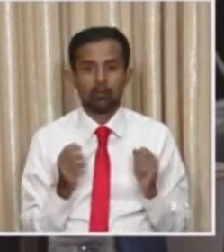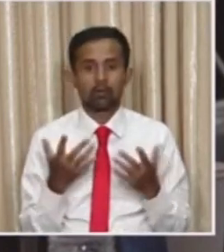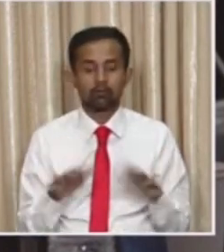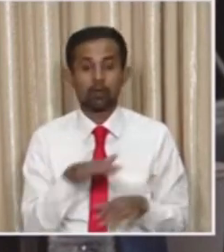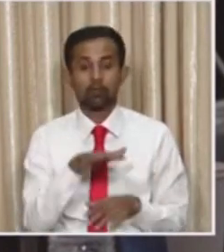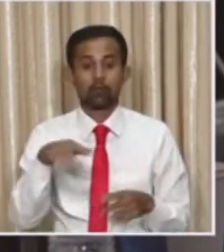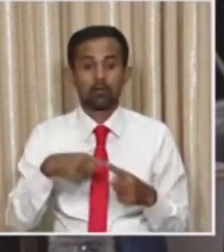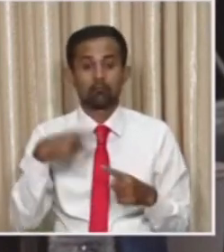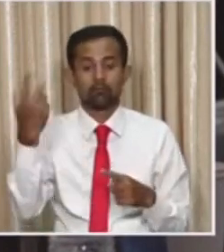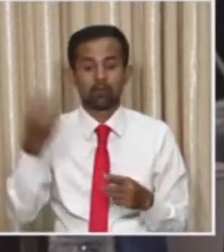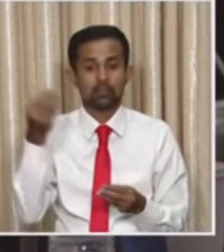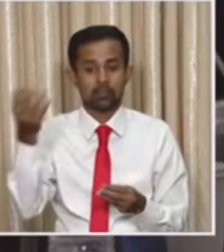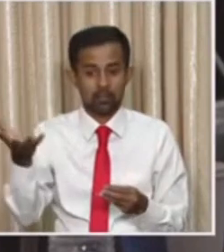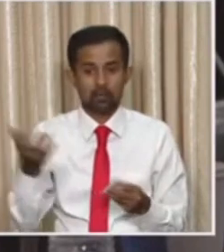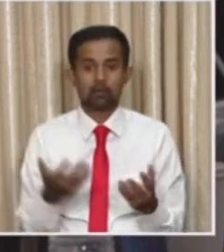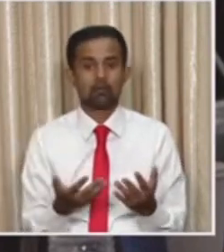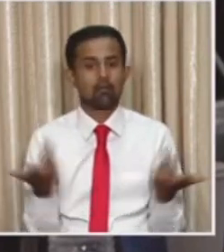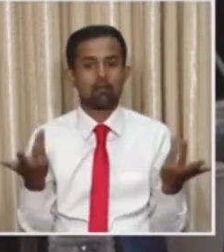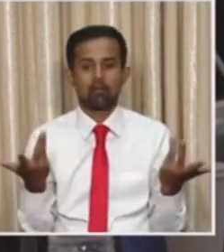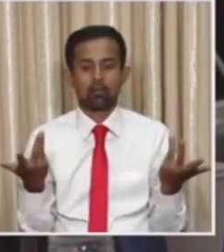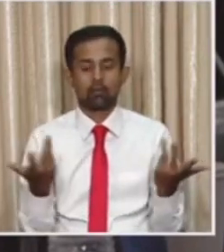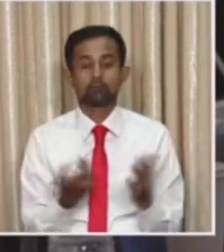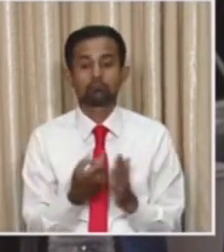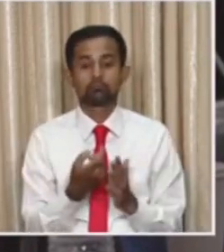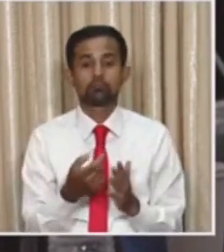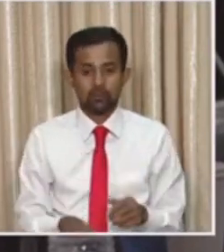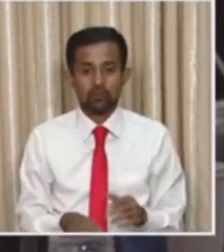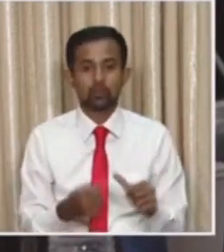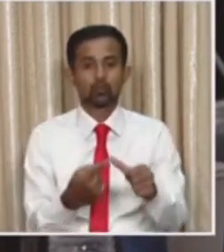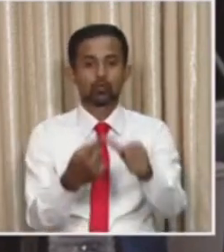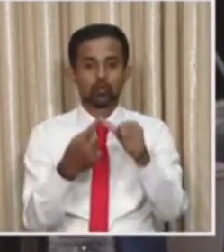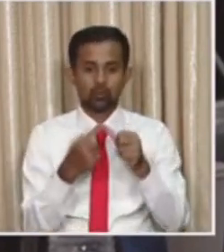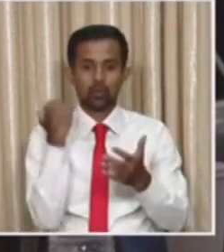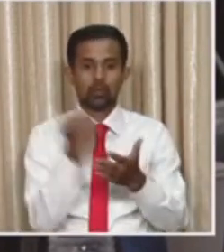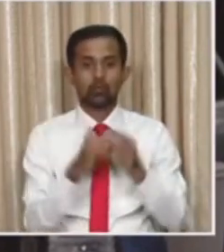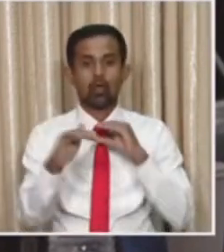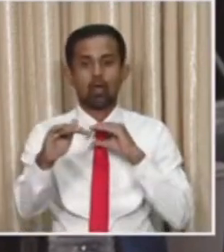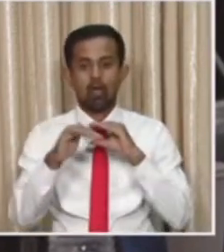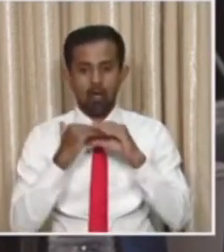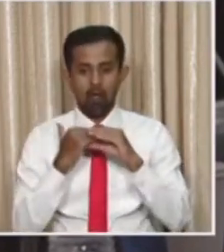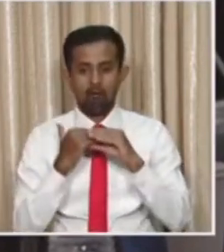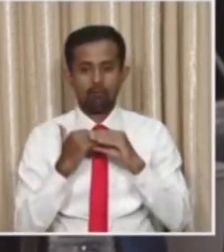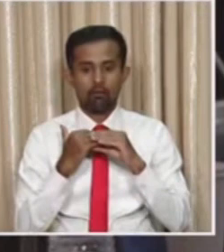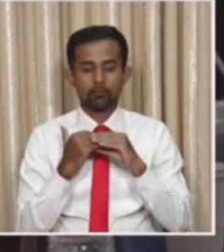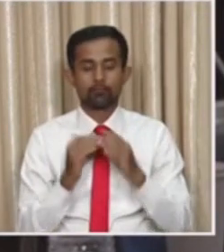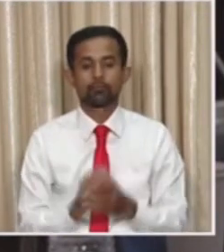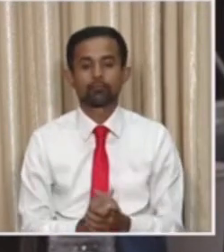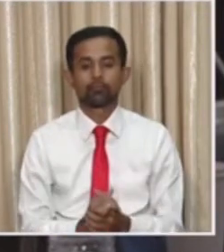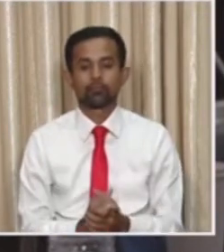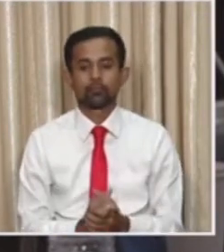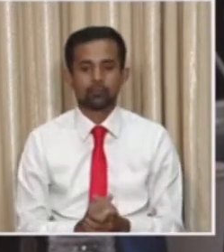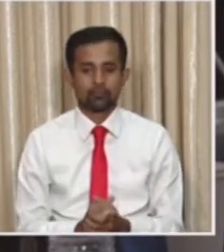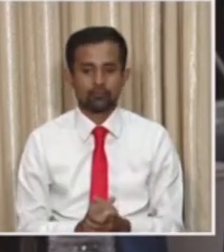என்ற அடிப்படையிலே ஒரு பதிலளி இருப்பதாக ஊடகங்களிலே நாங்கள் பார்க்கக்கூடியதாக இருந்தது. இந்த குருந்தூர் மலை அமைந்திருக்கின்ற இடம் முல்லைத்தீவு மாவட்டம்